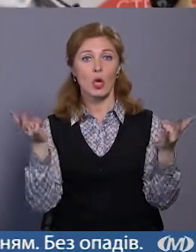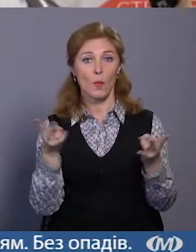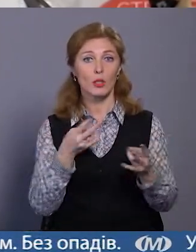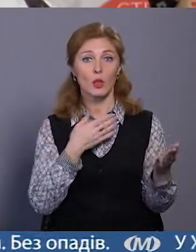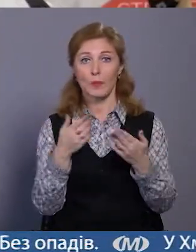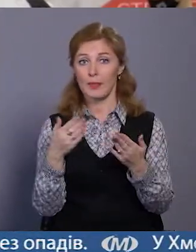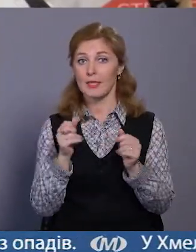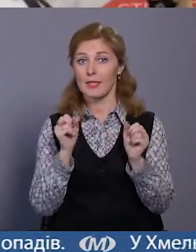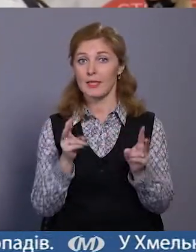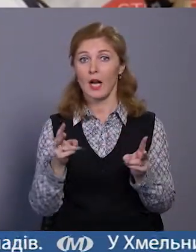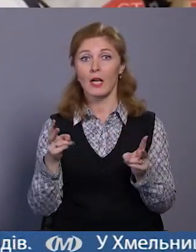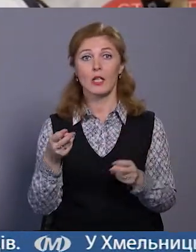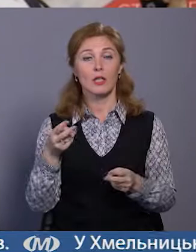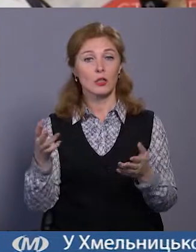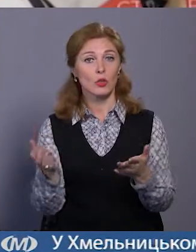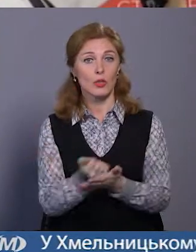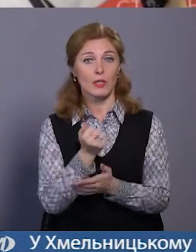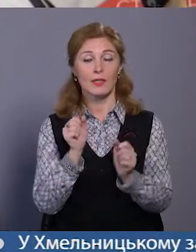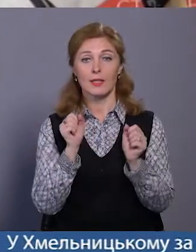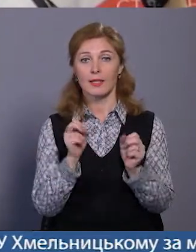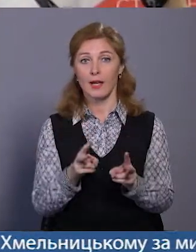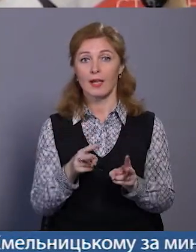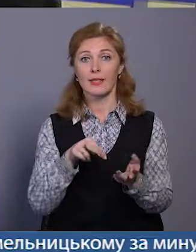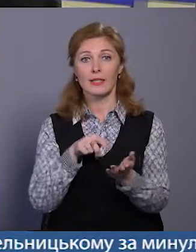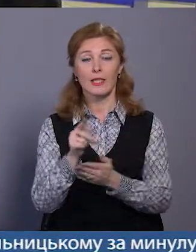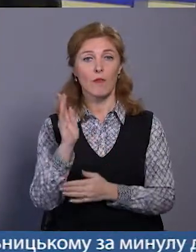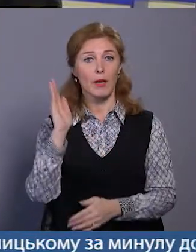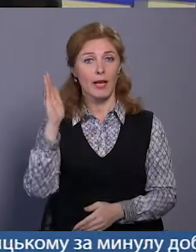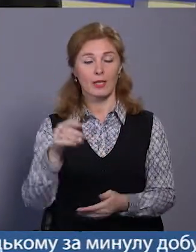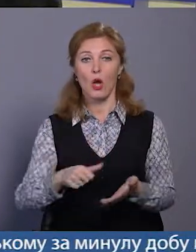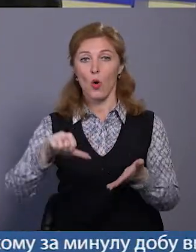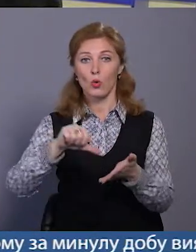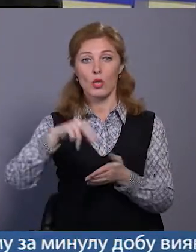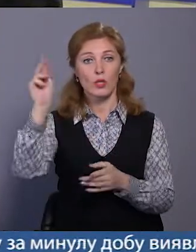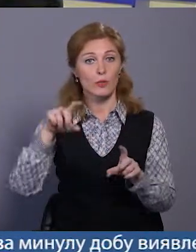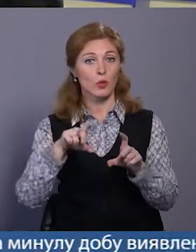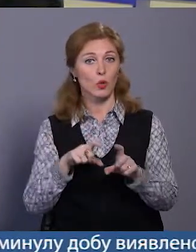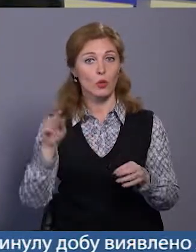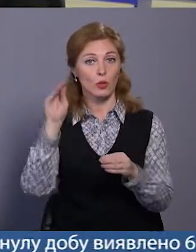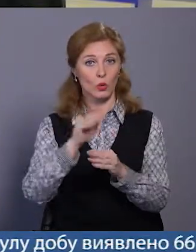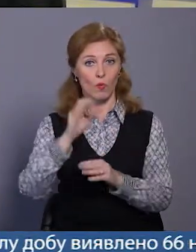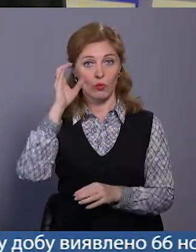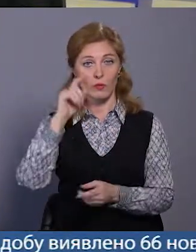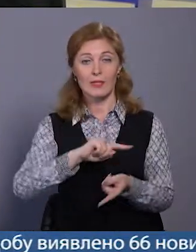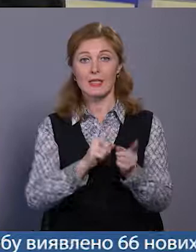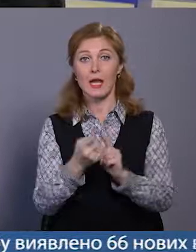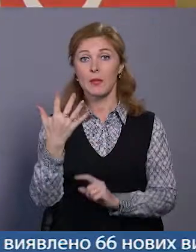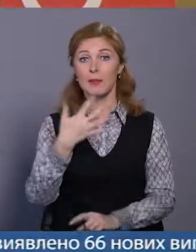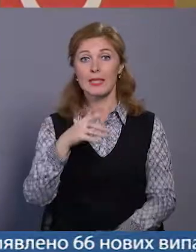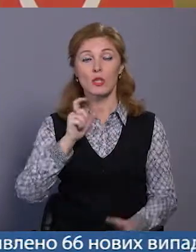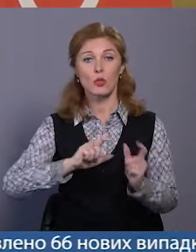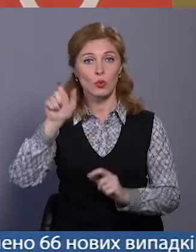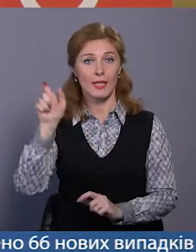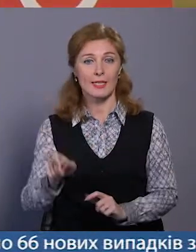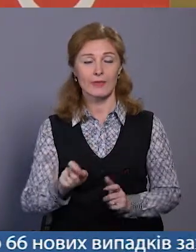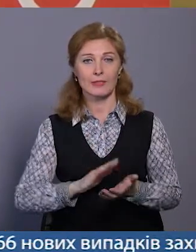компетенцію, як її досягти, яким чином іти вперед. Учасниками школи неформальної освіти стали понад 50 студентів. Ірина